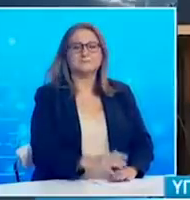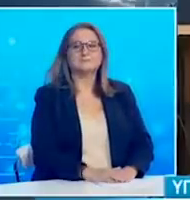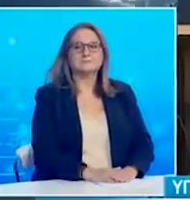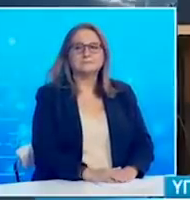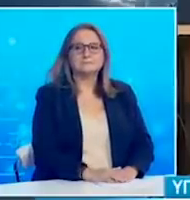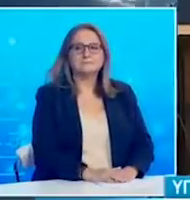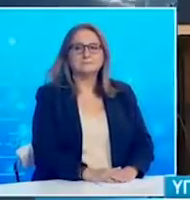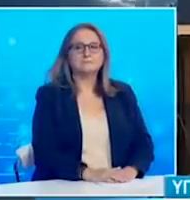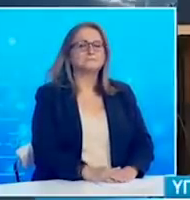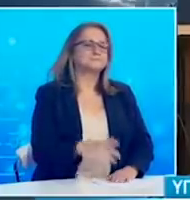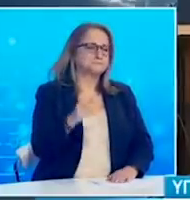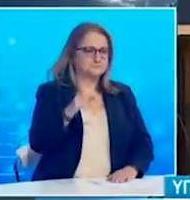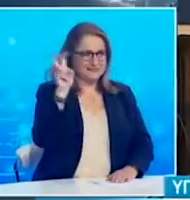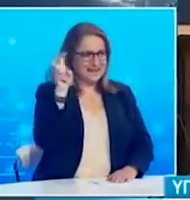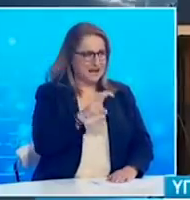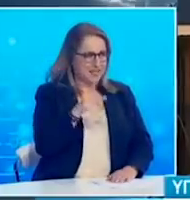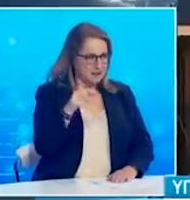Εγώ θα σταθώ σε ένα σημείο.